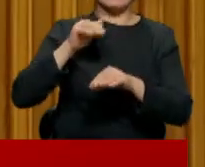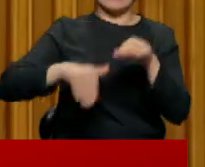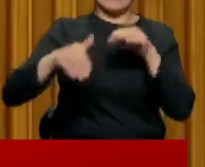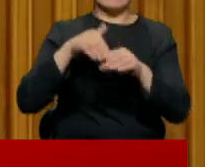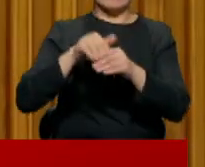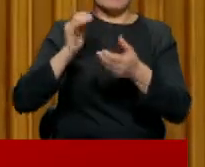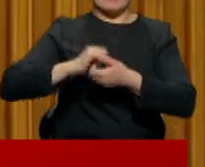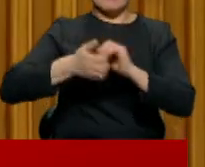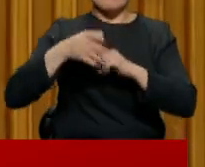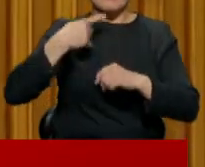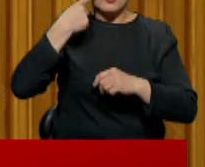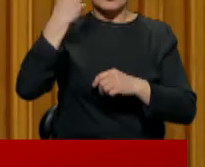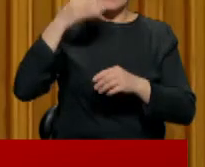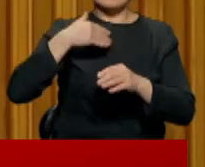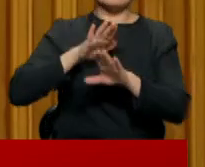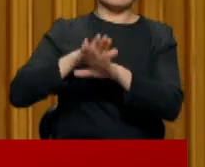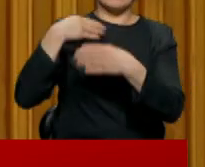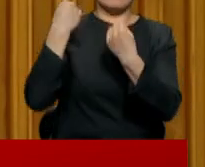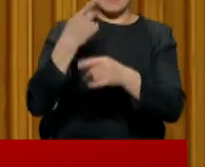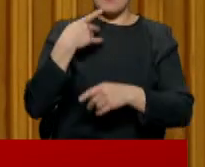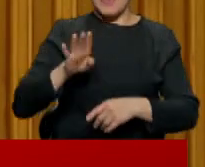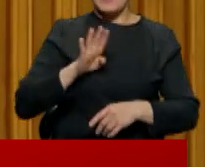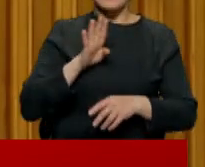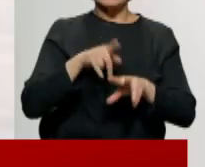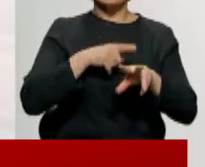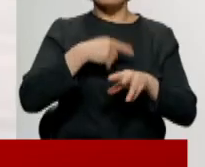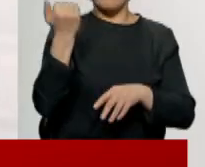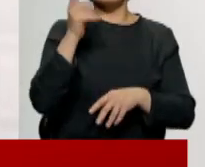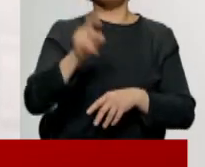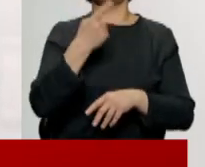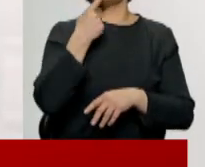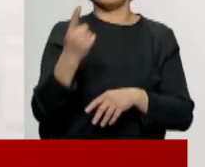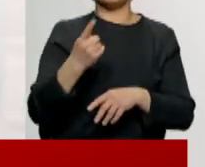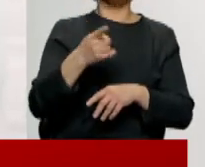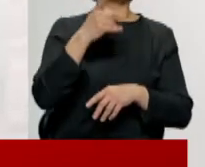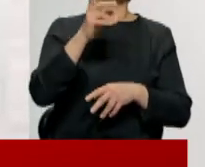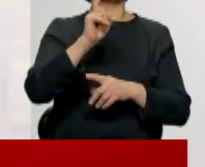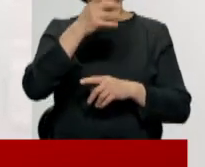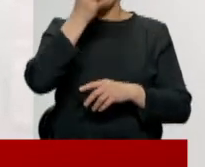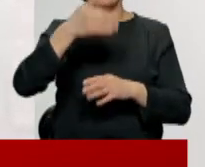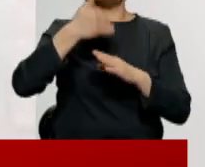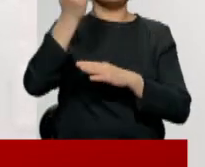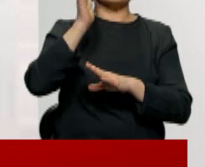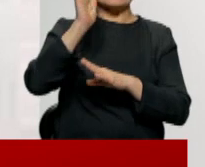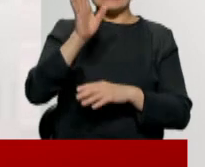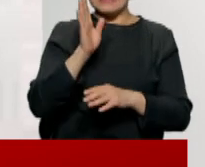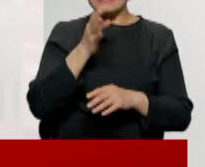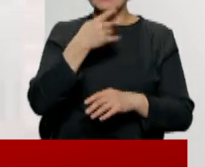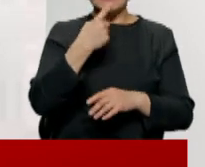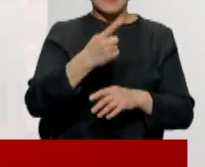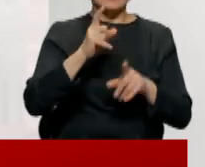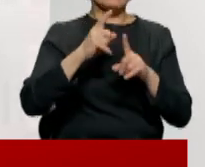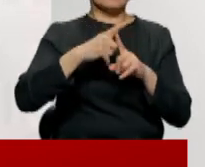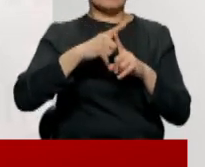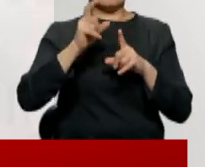destekleriz. Yeğenimin katilini bulun diyor Sayın Erdoğan. Suikast sonrası tetikçiyi Ankara dışına kaçırdığı iddia edilen kişi Tolga Han